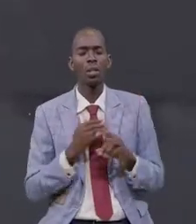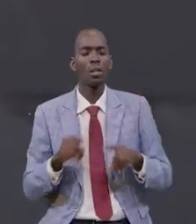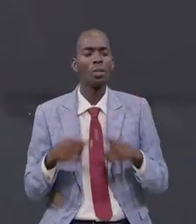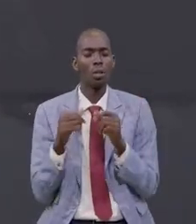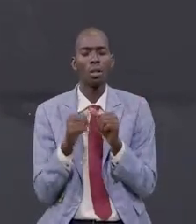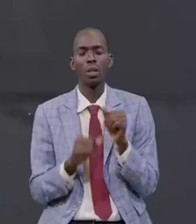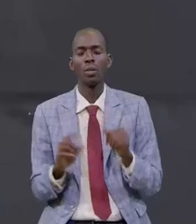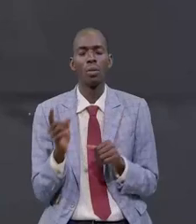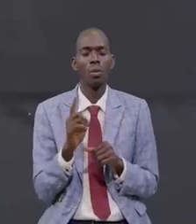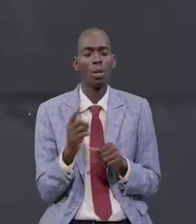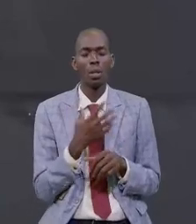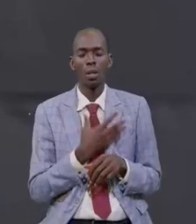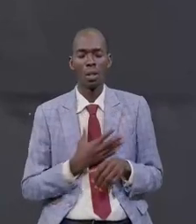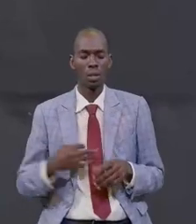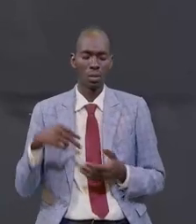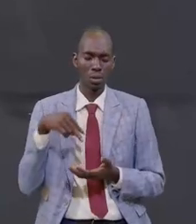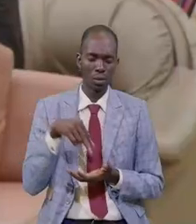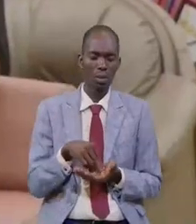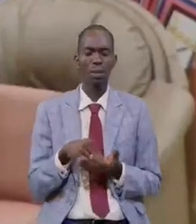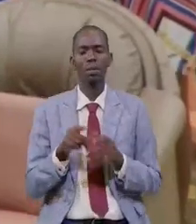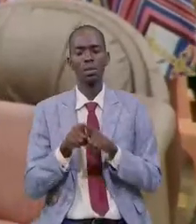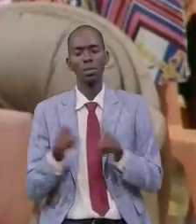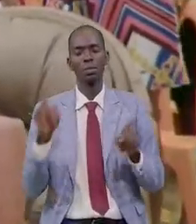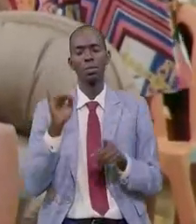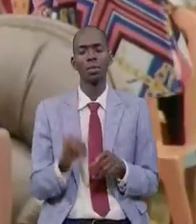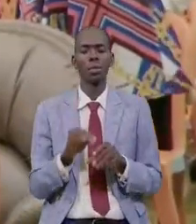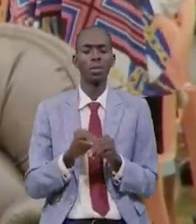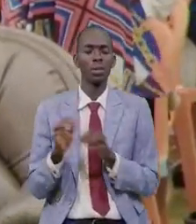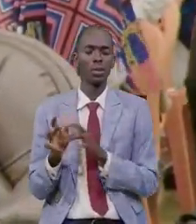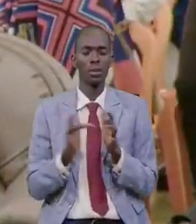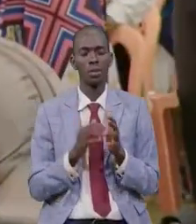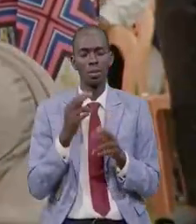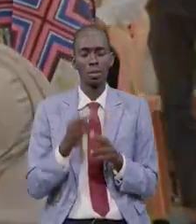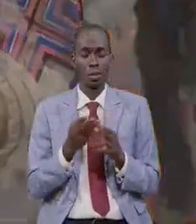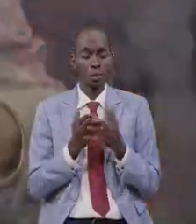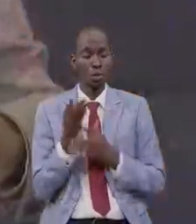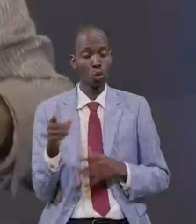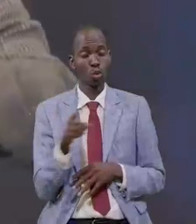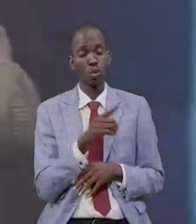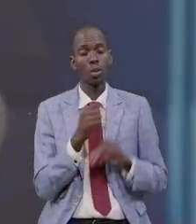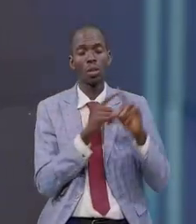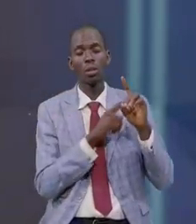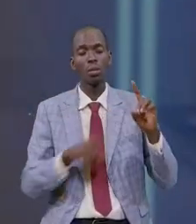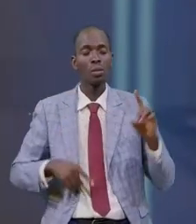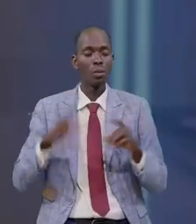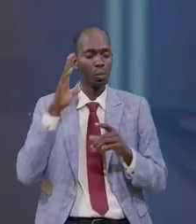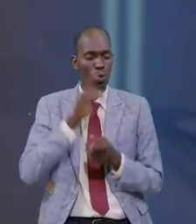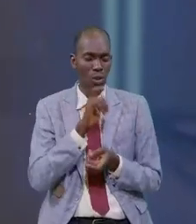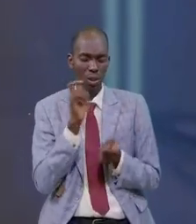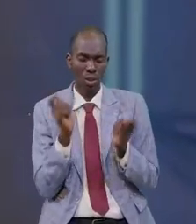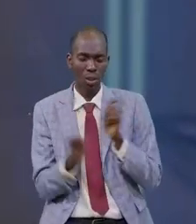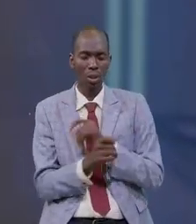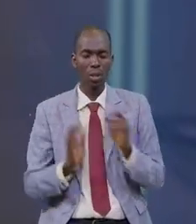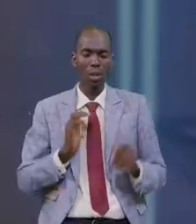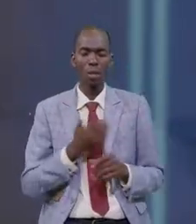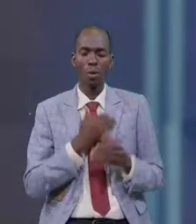partout et tenez ferme distinguez-vous à travers vous le Seigneur va transformer